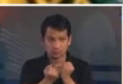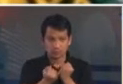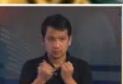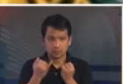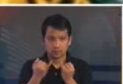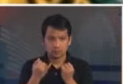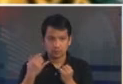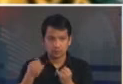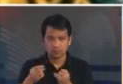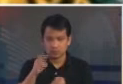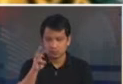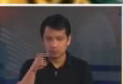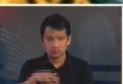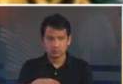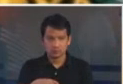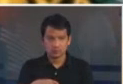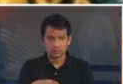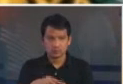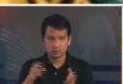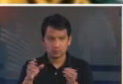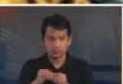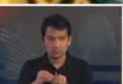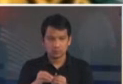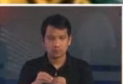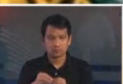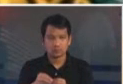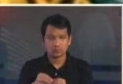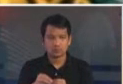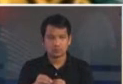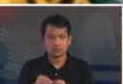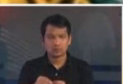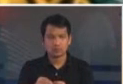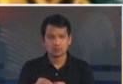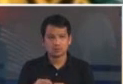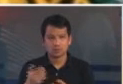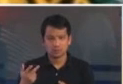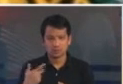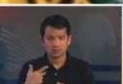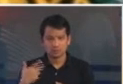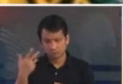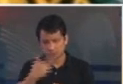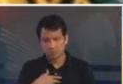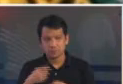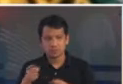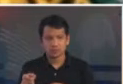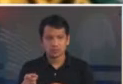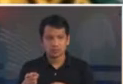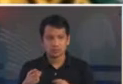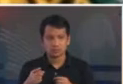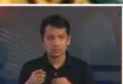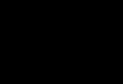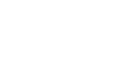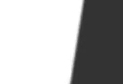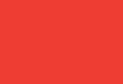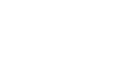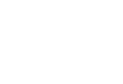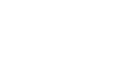edi 6,500 ang out of pocket mo. Kaya talagang maganda na meron po tayong ganitong polisiya